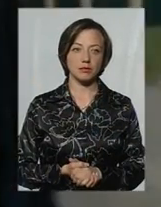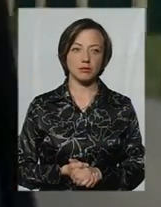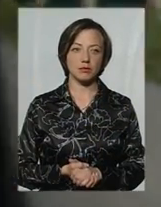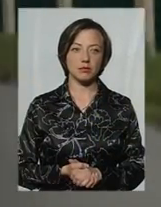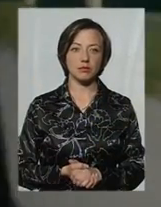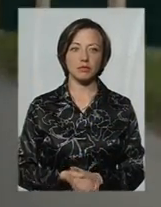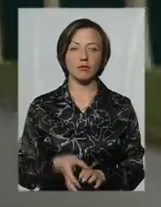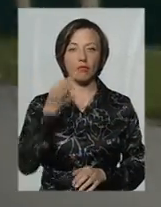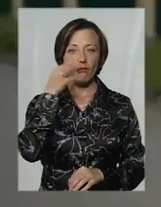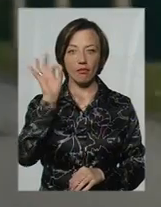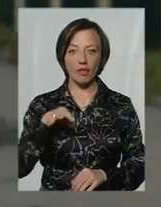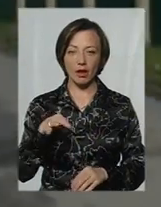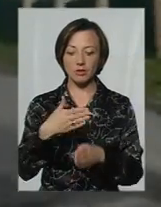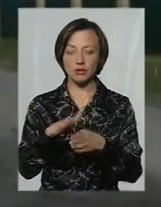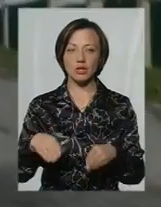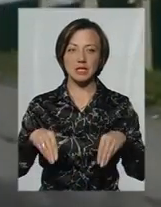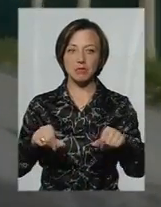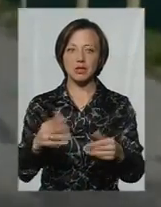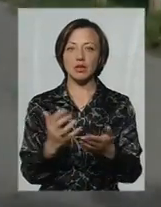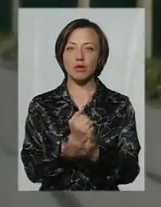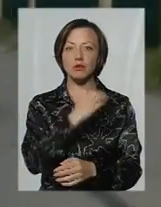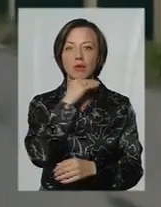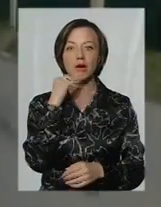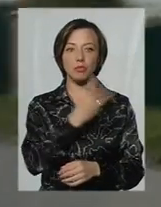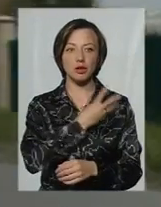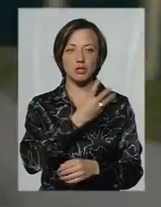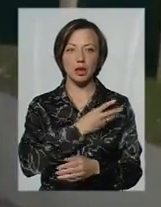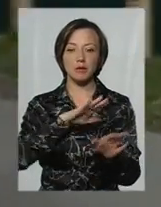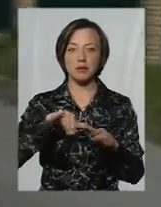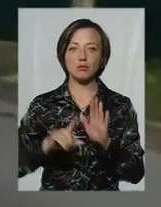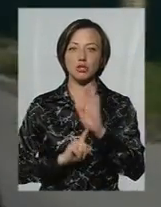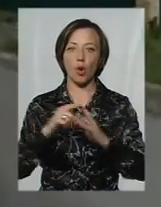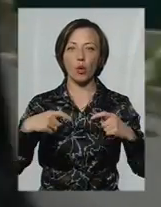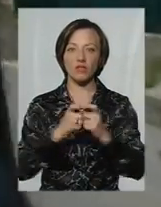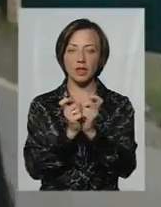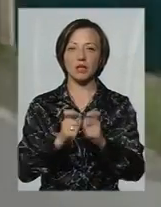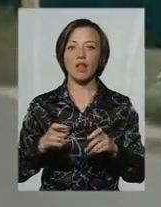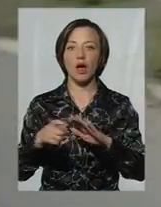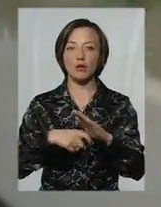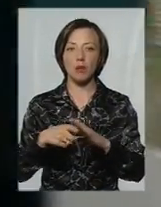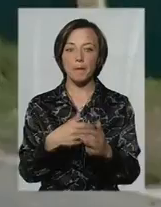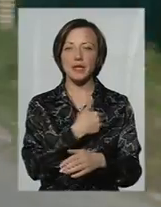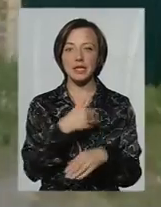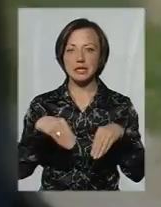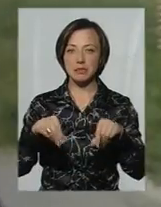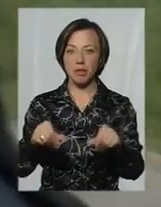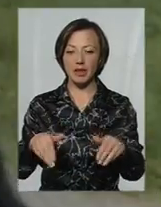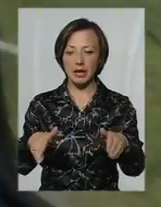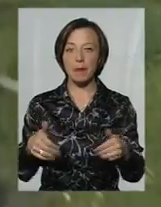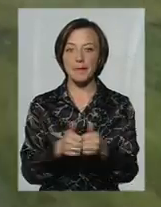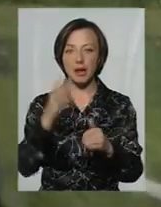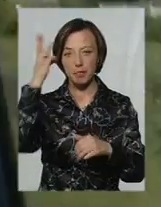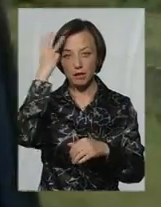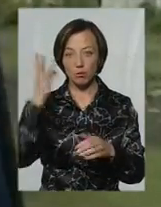Ласий шматок землі, на якій завжди знаходиться чимало охочих. А після початку конфлікту на Донбасі претендентів на земельні ділянки біля обласного центру